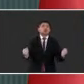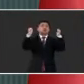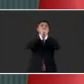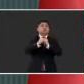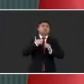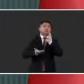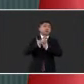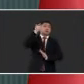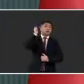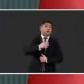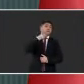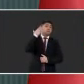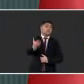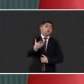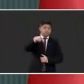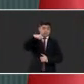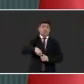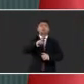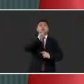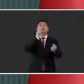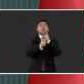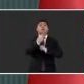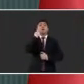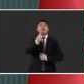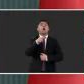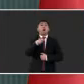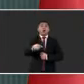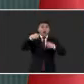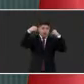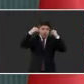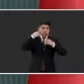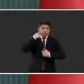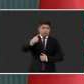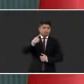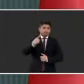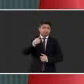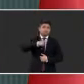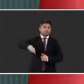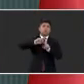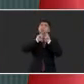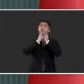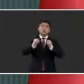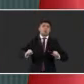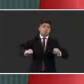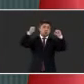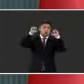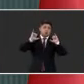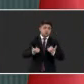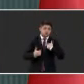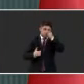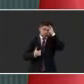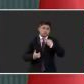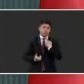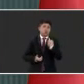artırdık. Son dönemde enerji fiyatları elbette tüm dünyada yükselmiştir. Hem